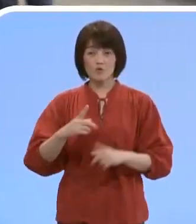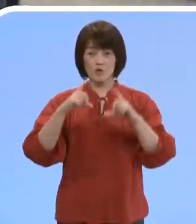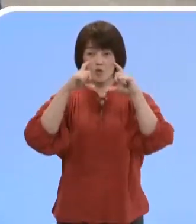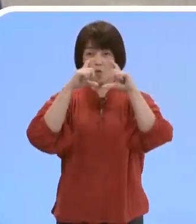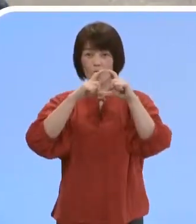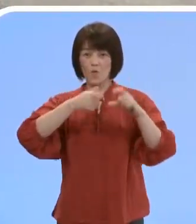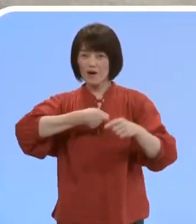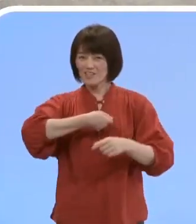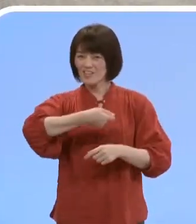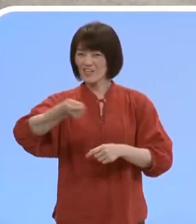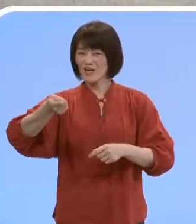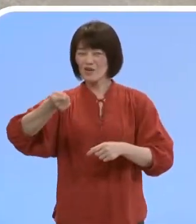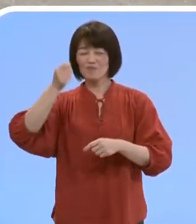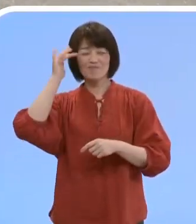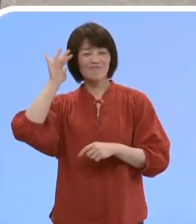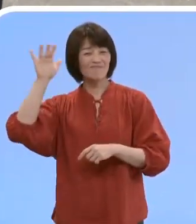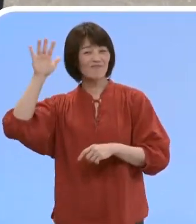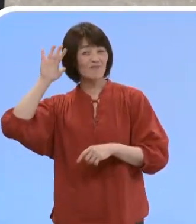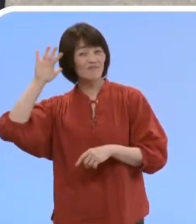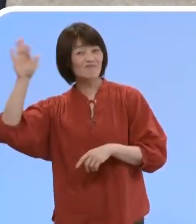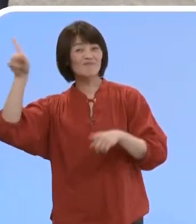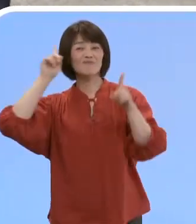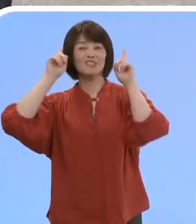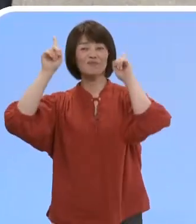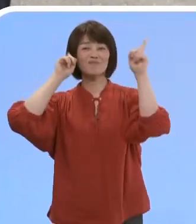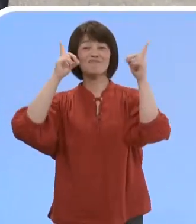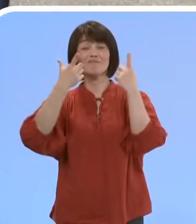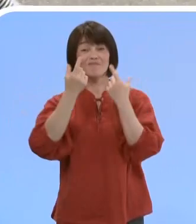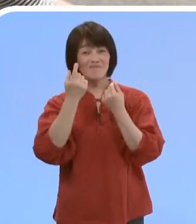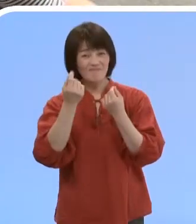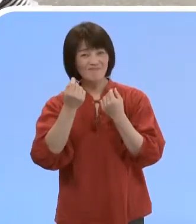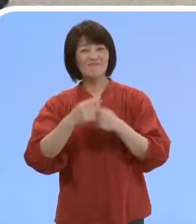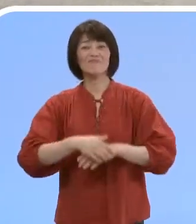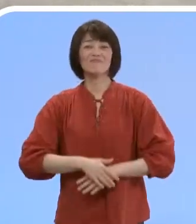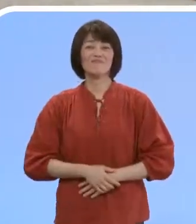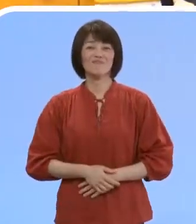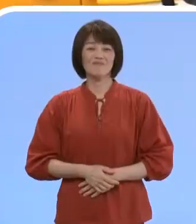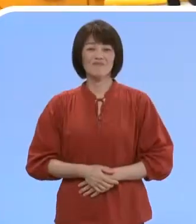そして輪投げ、懐かしい遊びですね。